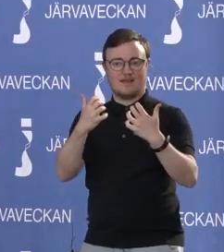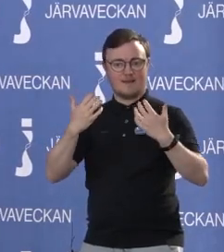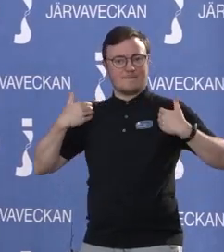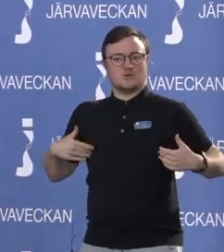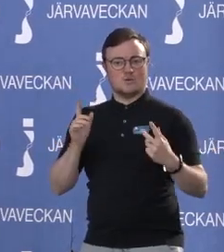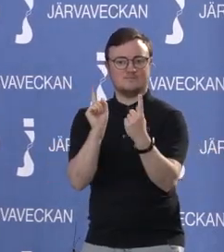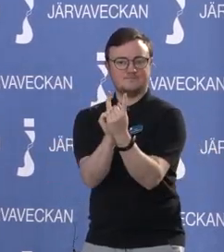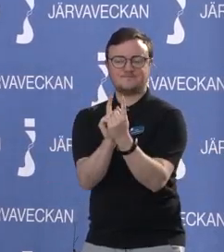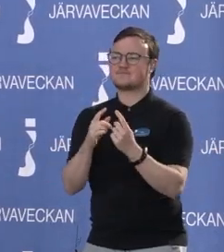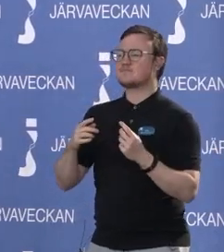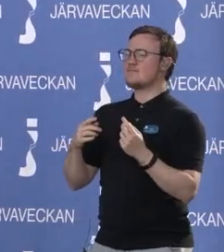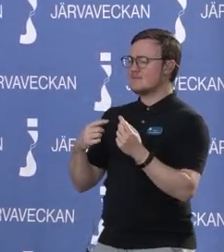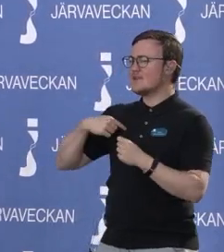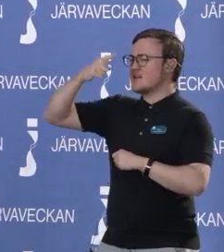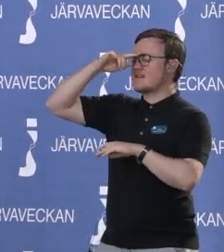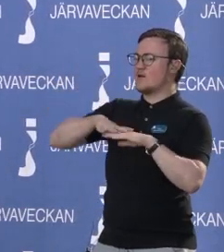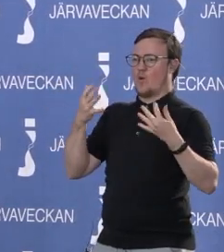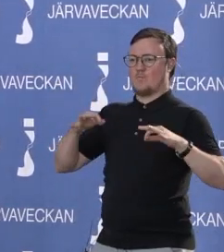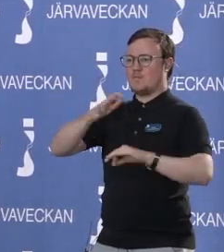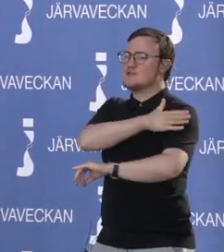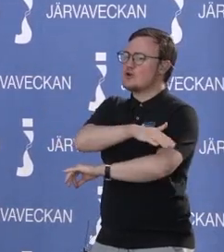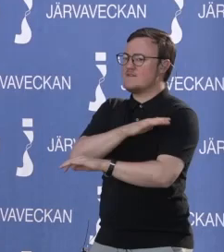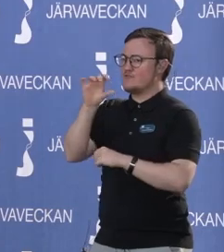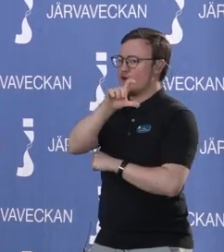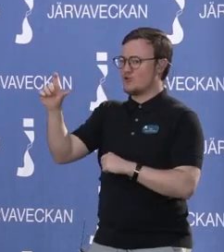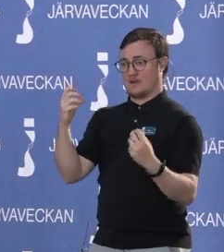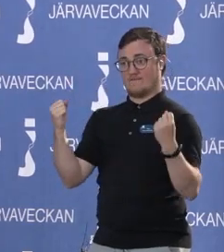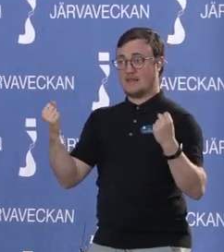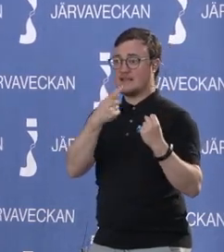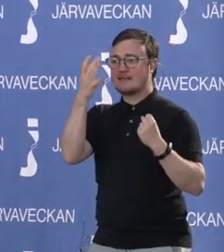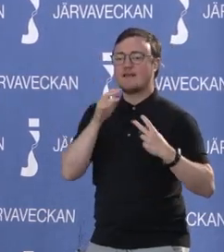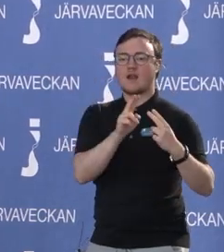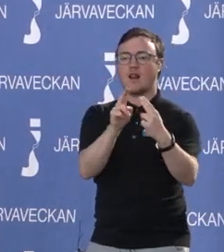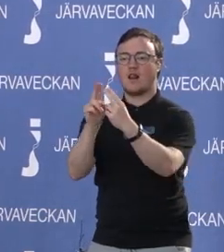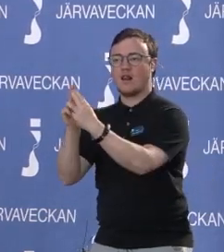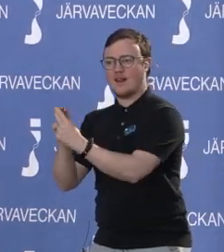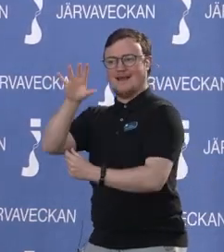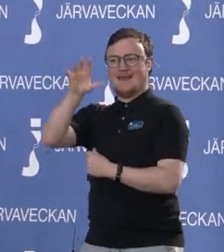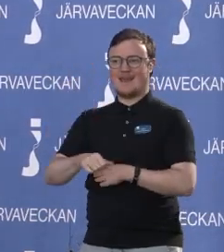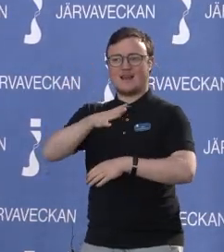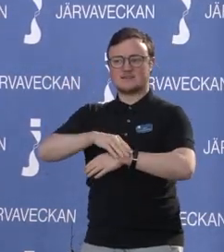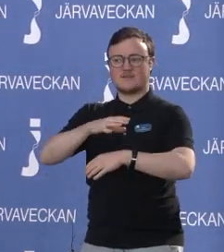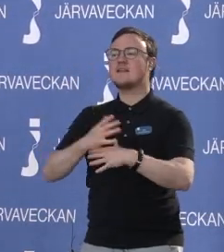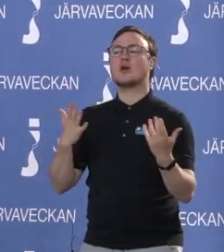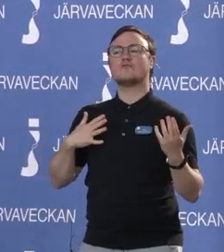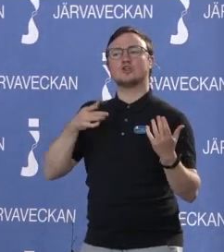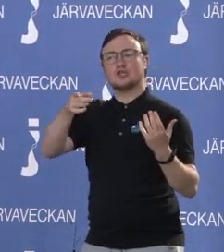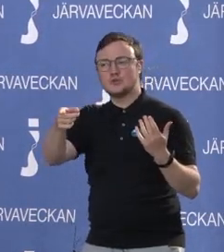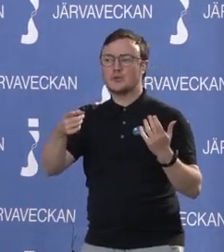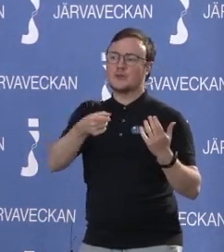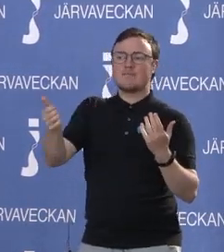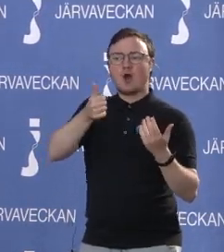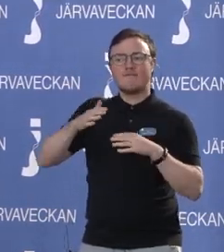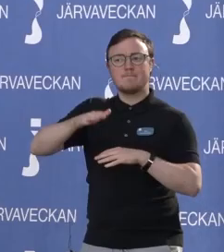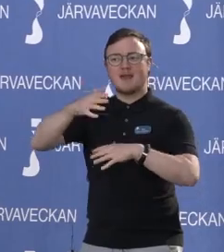public service-företag så är det ju väldigt viktigt för er att ni når hela Sverige. Vad tycker du att ni behöver göra mer? Vi